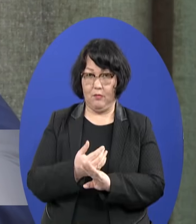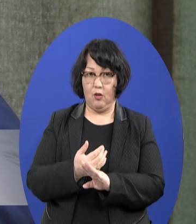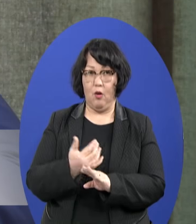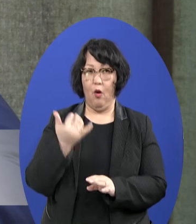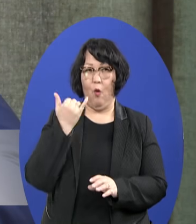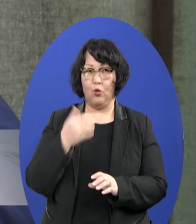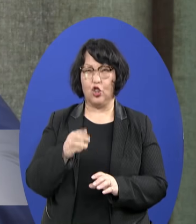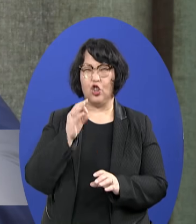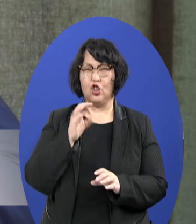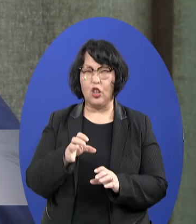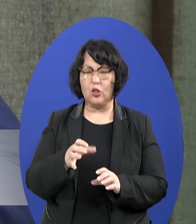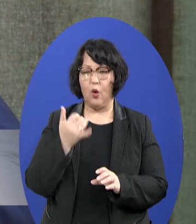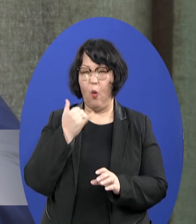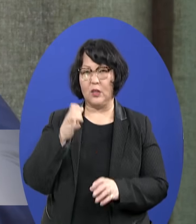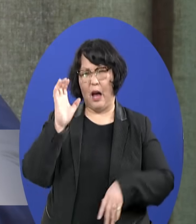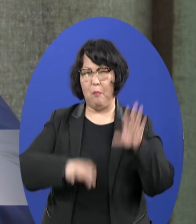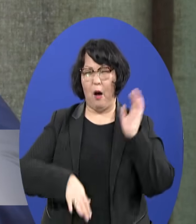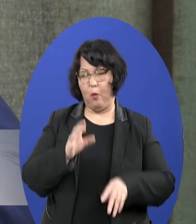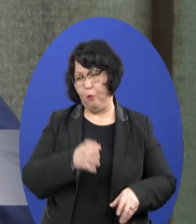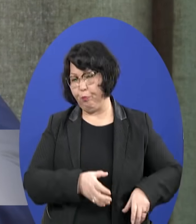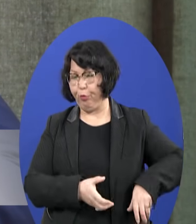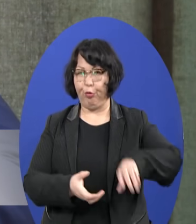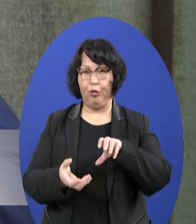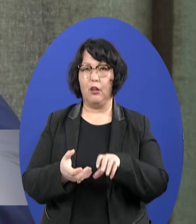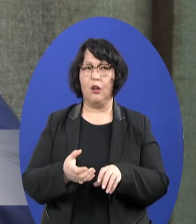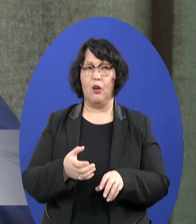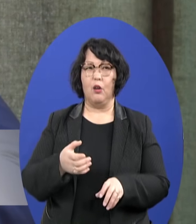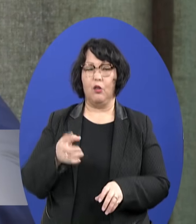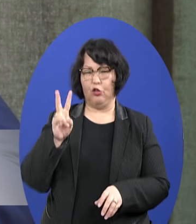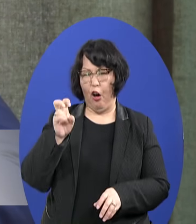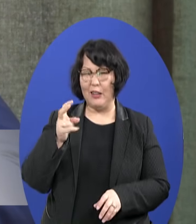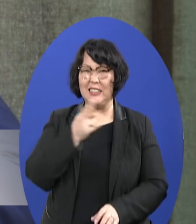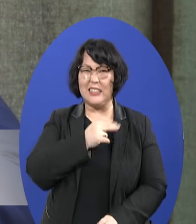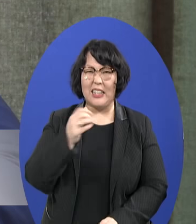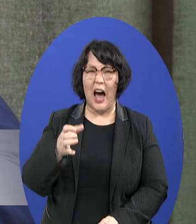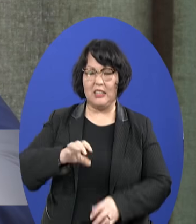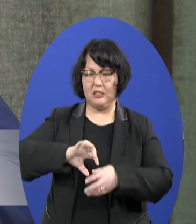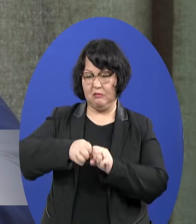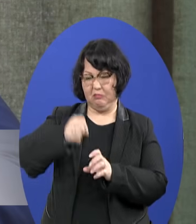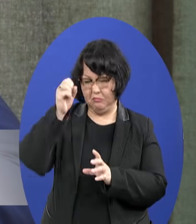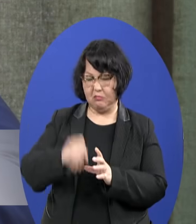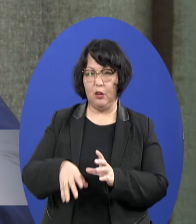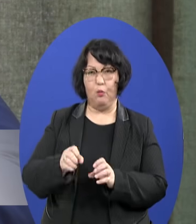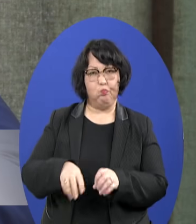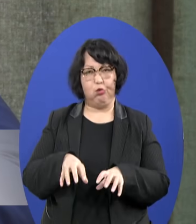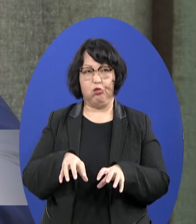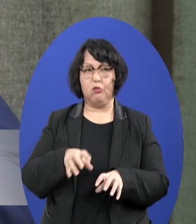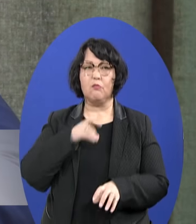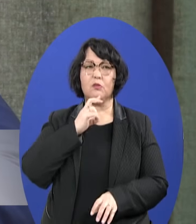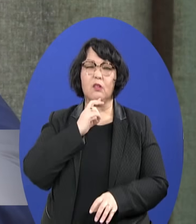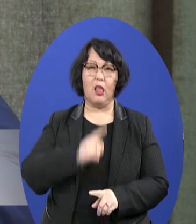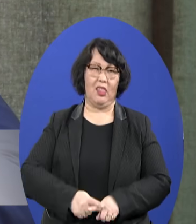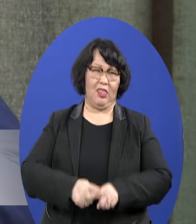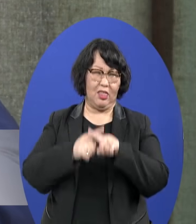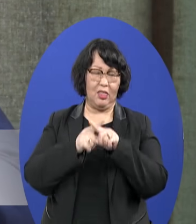мостой усаа ингээд хамаагүй хийждэг. Бохирлуугаа цаас хийгээ бөглөдөг юм уу. Ийм их асуулыг нэлээ гарч ирсэн. Эдгээрийг